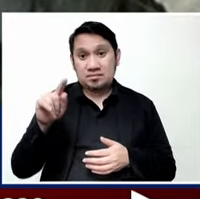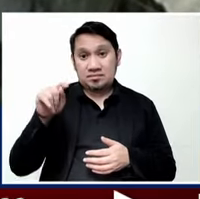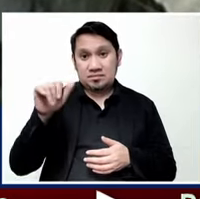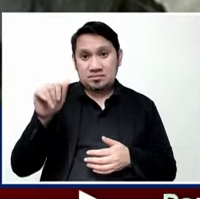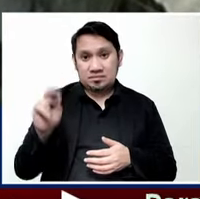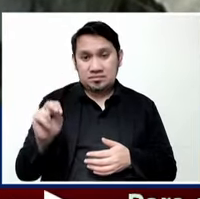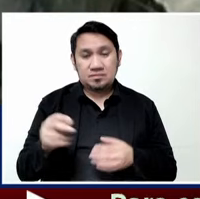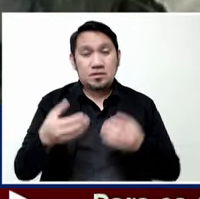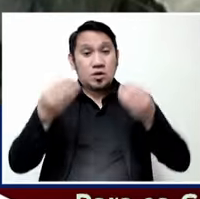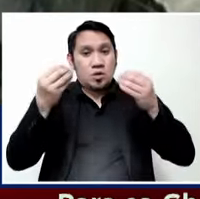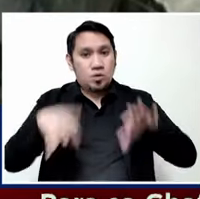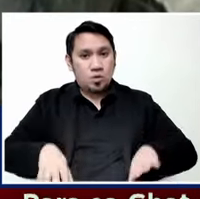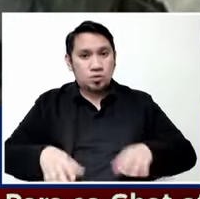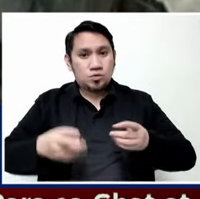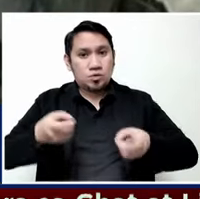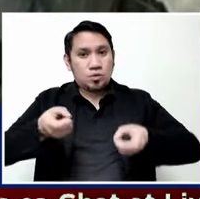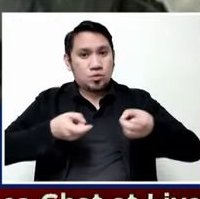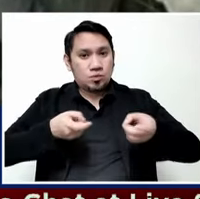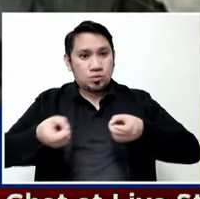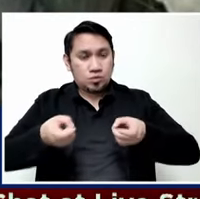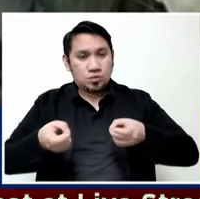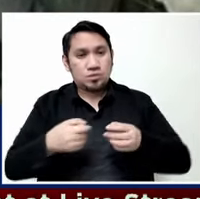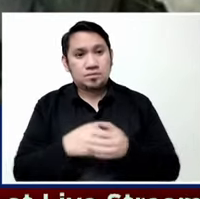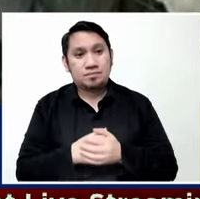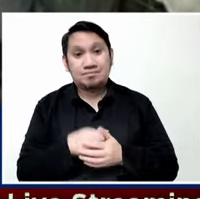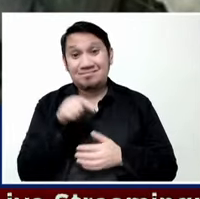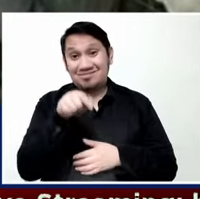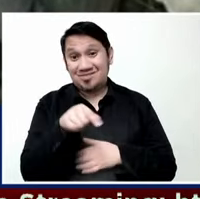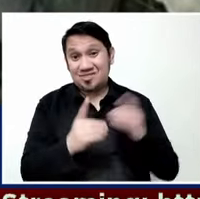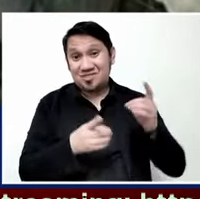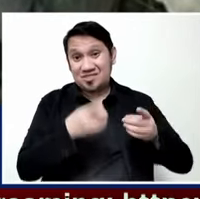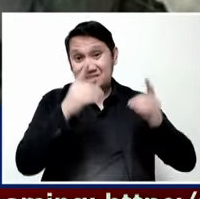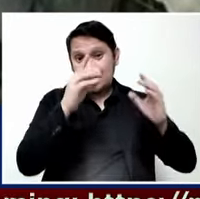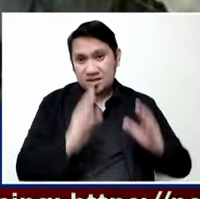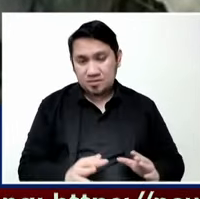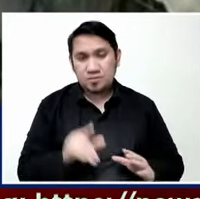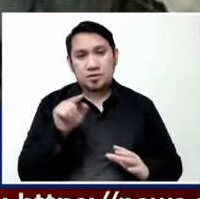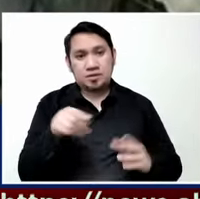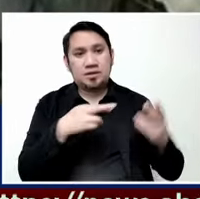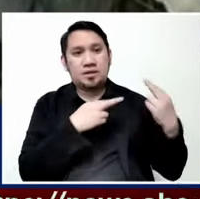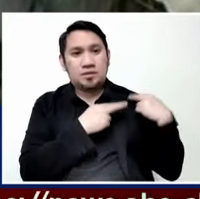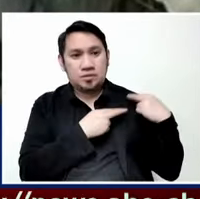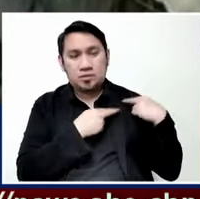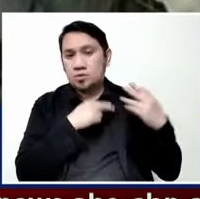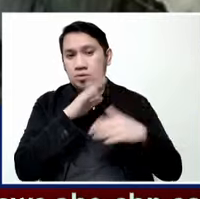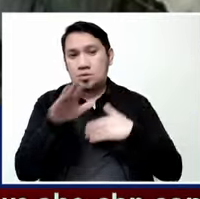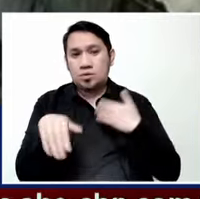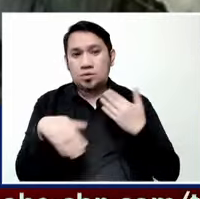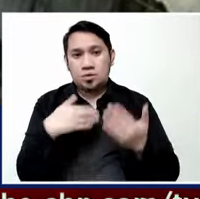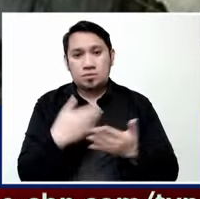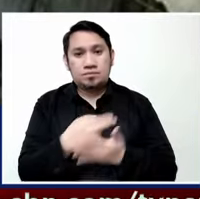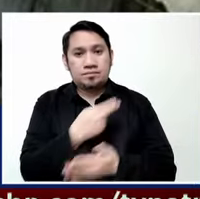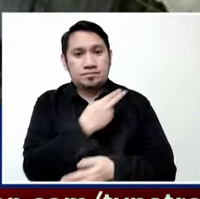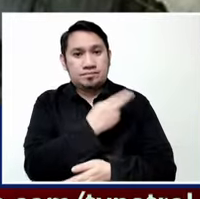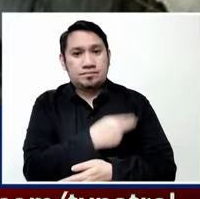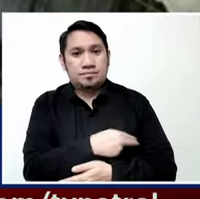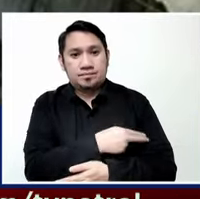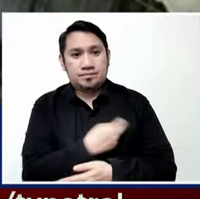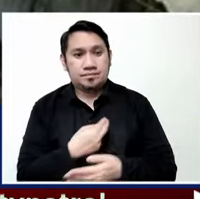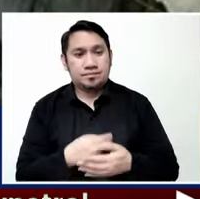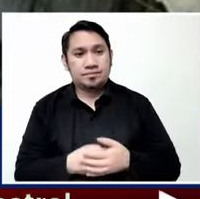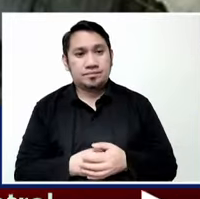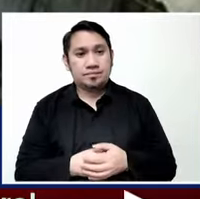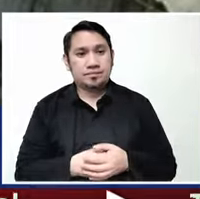ng kontrol ang driver. Nakipagkasundo naman ang driver at sasagutin umano ang pagpapagamot ng biktima.